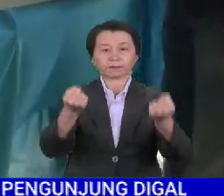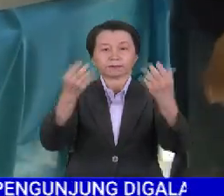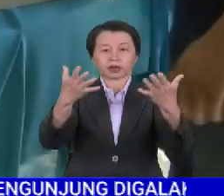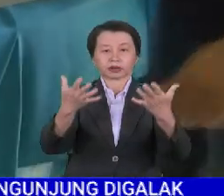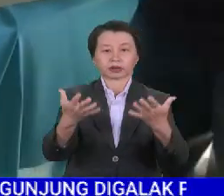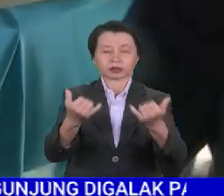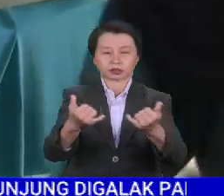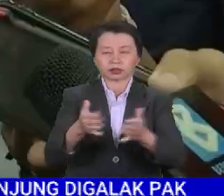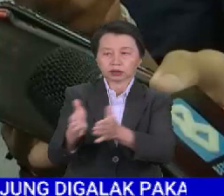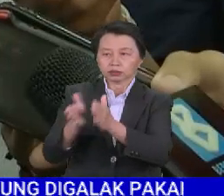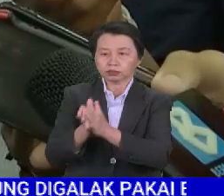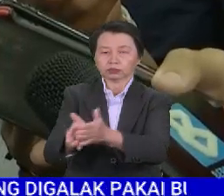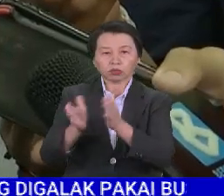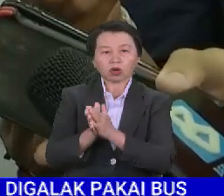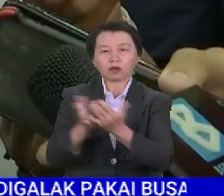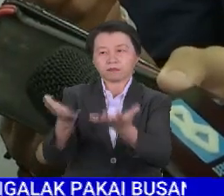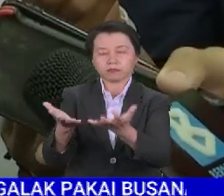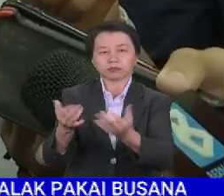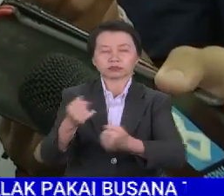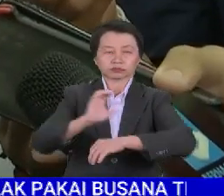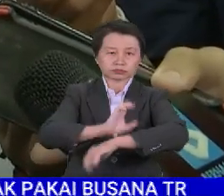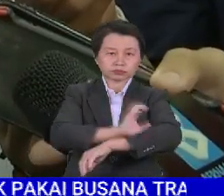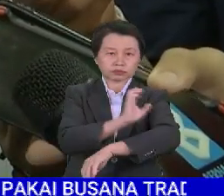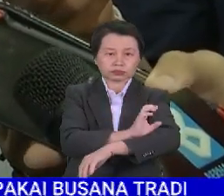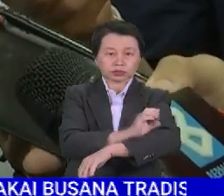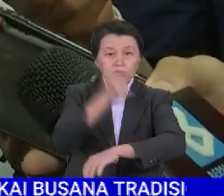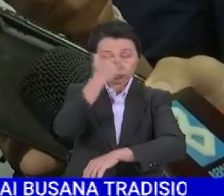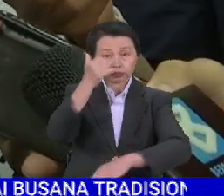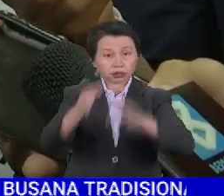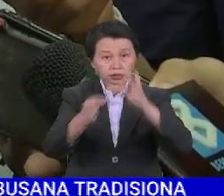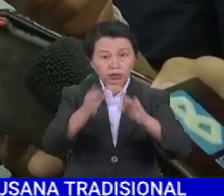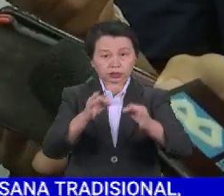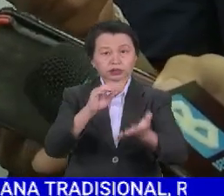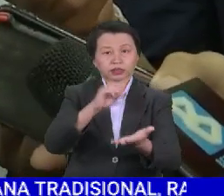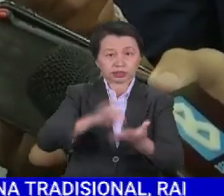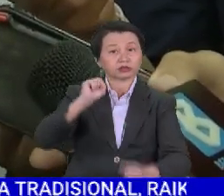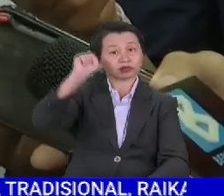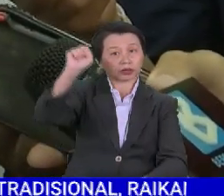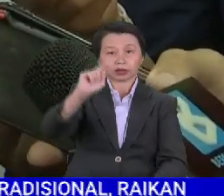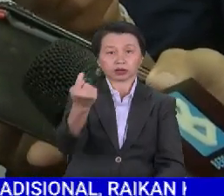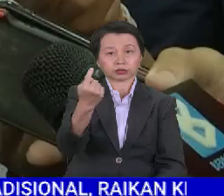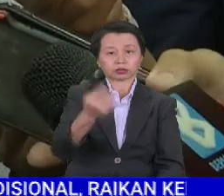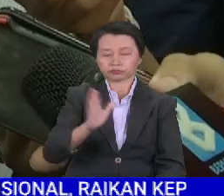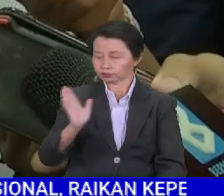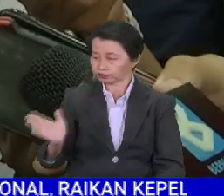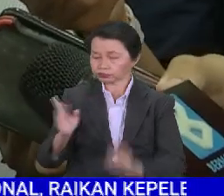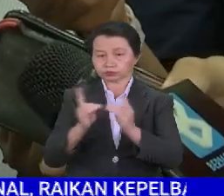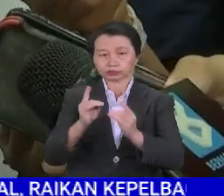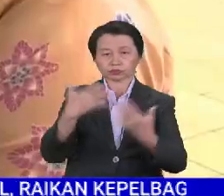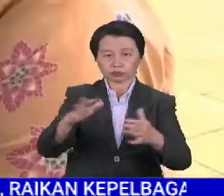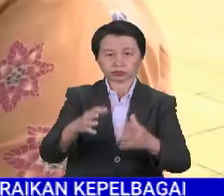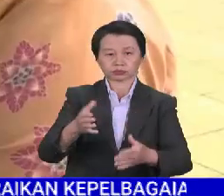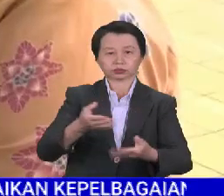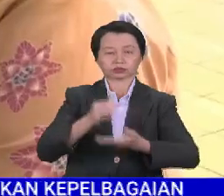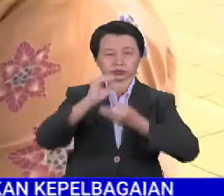ramai lagi yang memohon untuk peranti siswa berkenaan sebab kalau ini di sampah saja beliau ditemui ini dia selepas